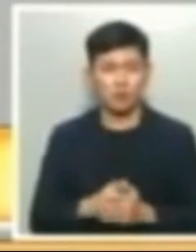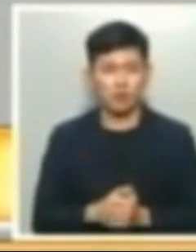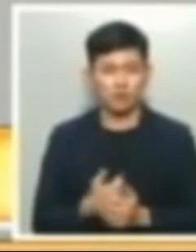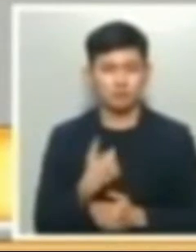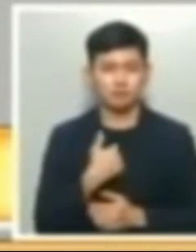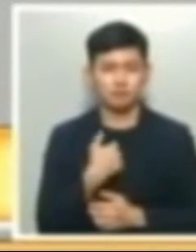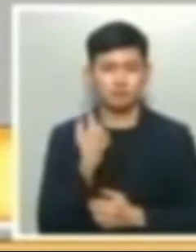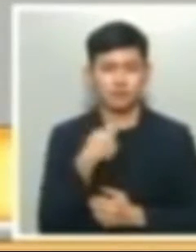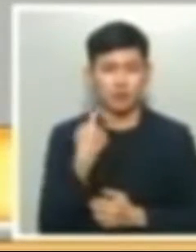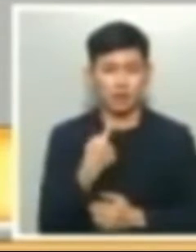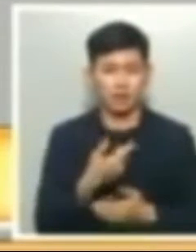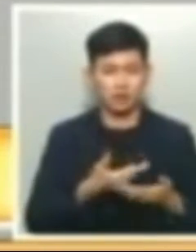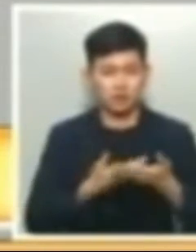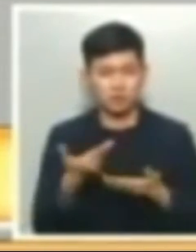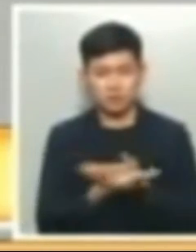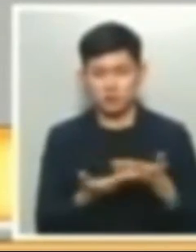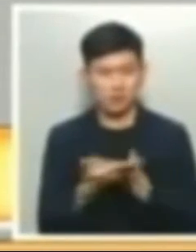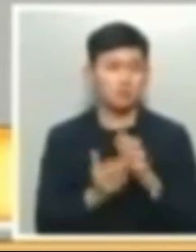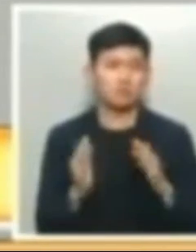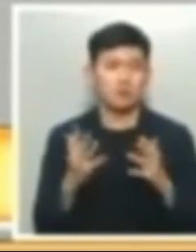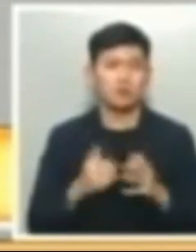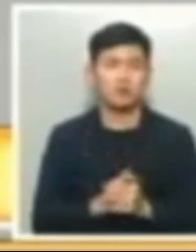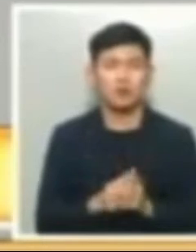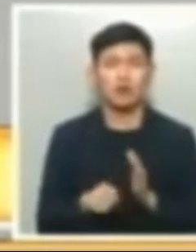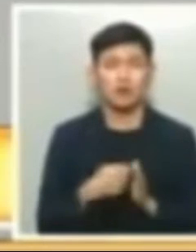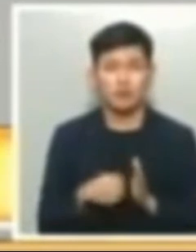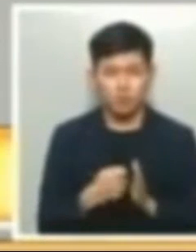จากหน่วยงานใดให้มาพิจารณาเรื่องนี้ดังนั้น